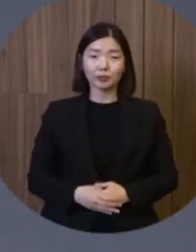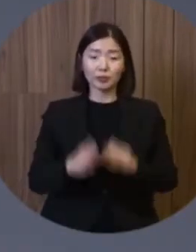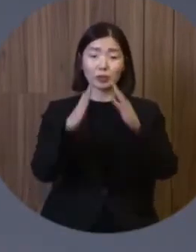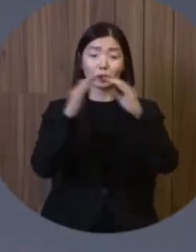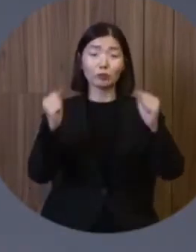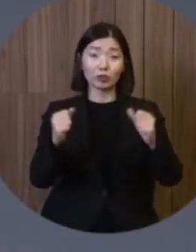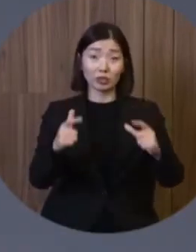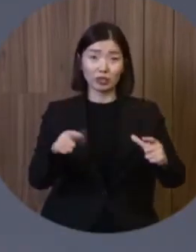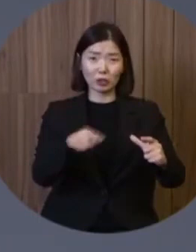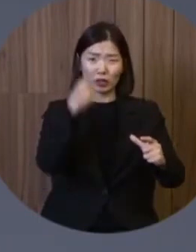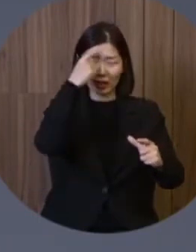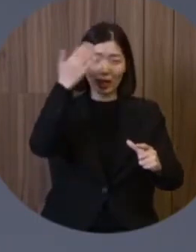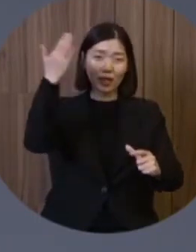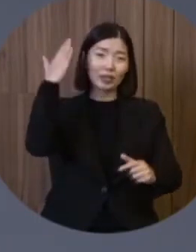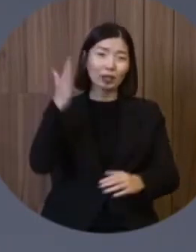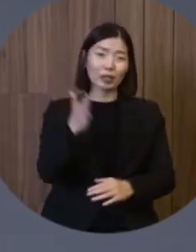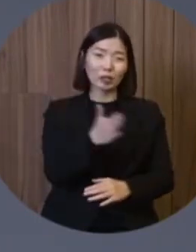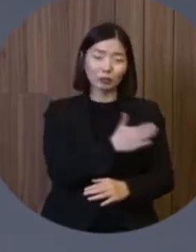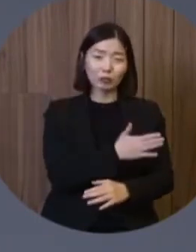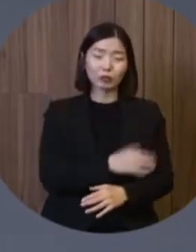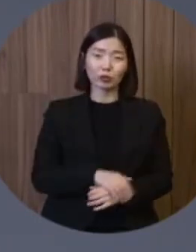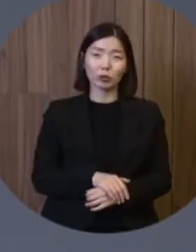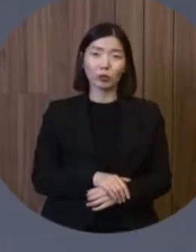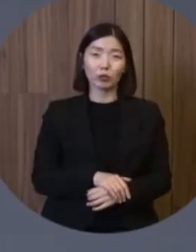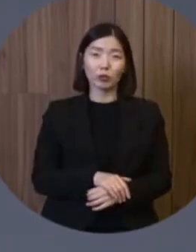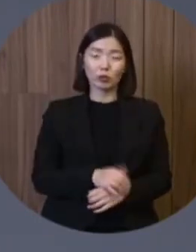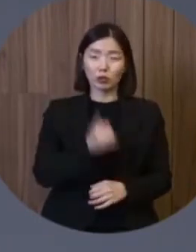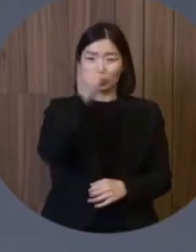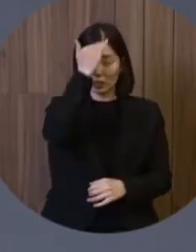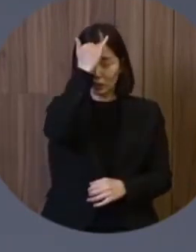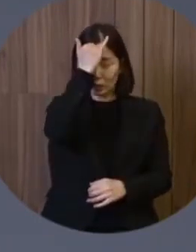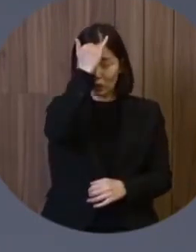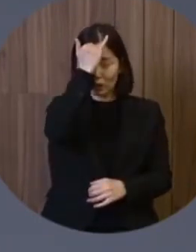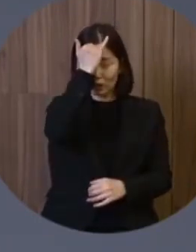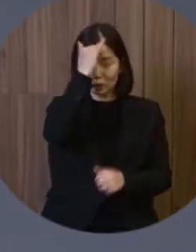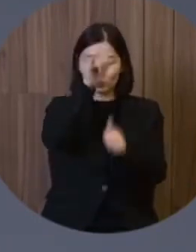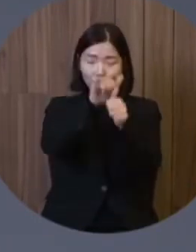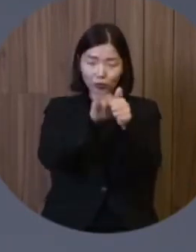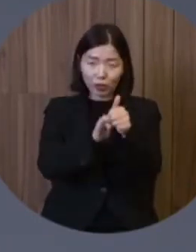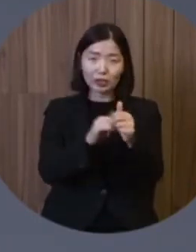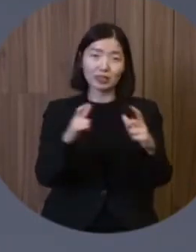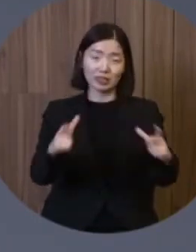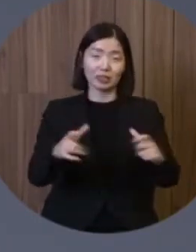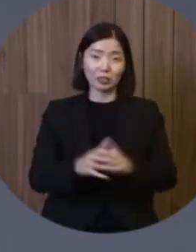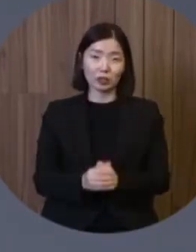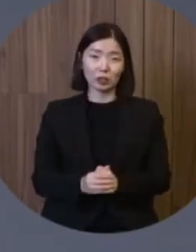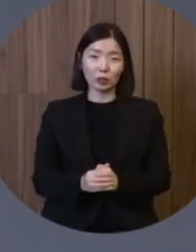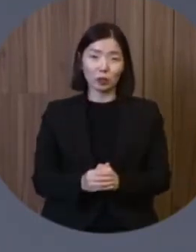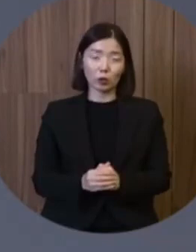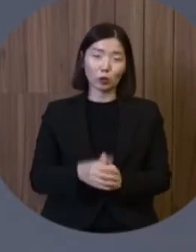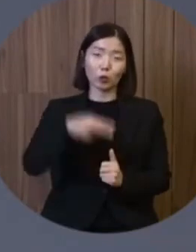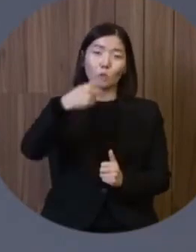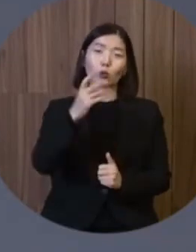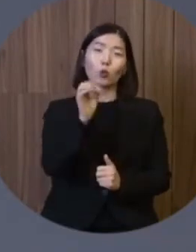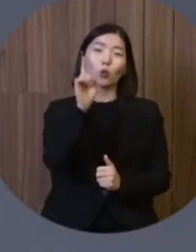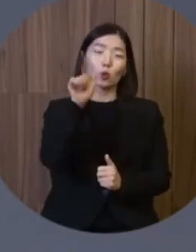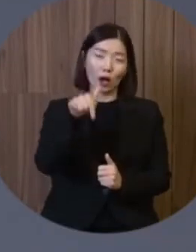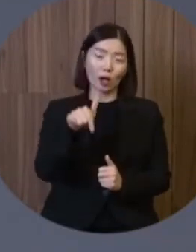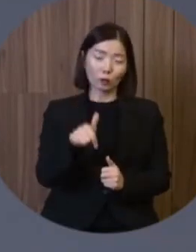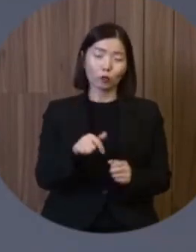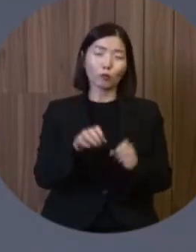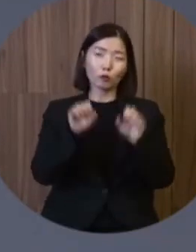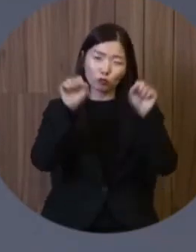전북은 예로부터 의로운 고장이었습니다. 동학농민운동에서 4.19